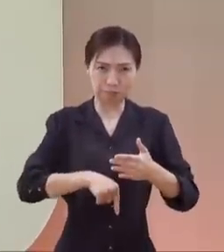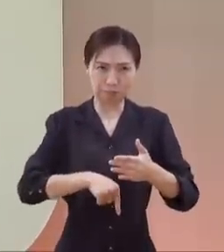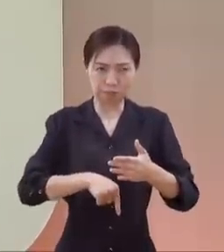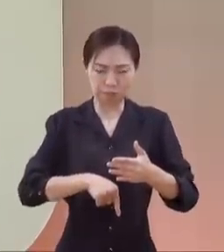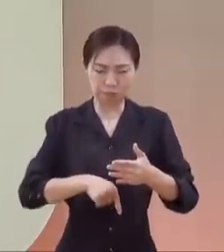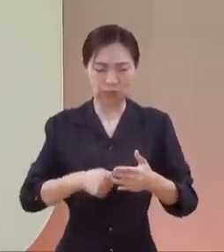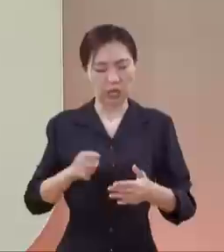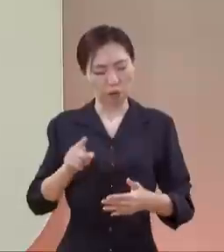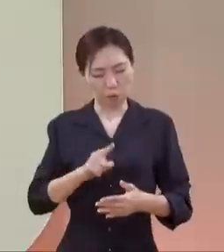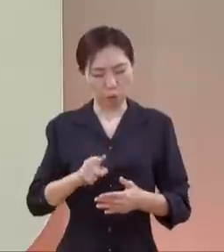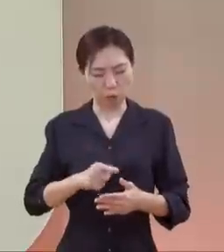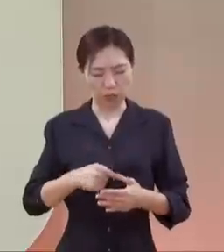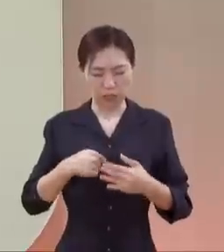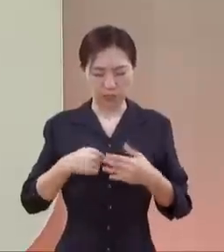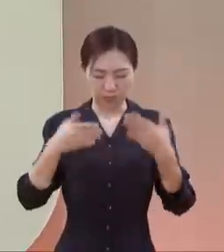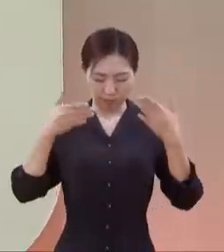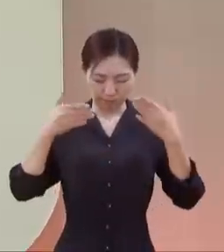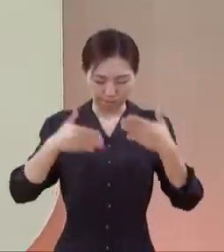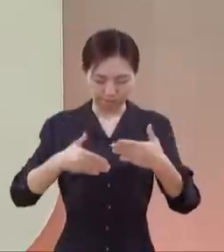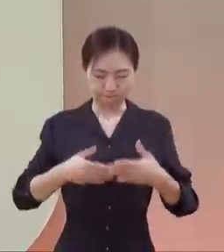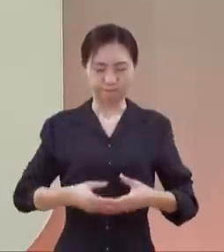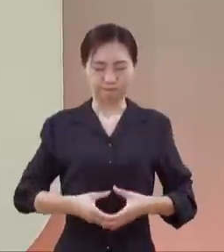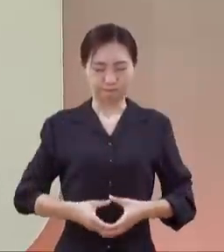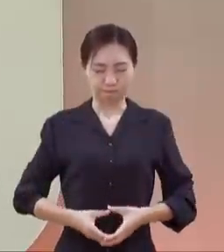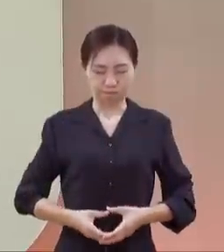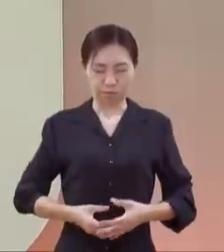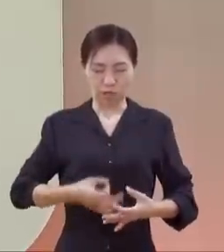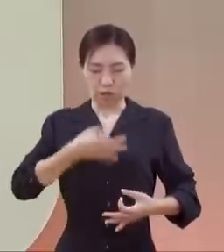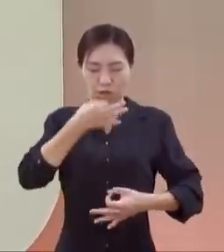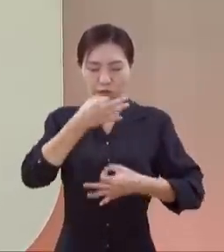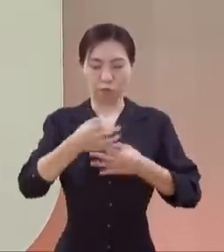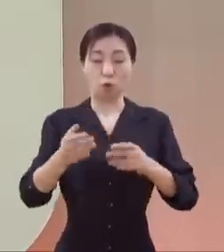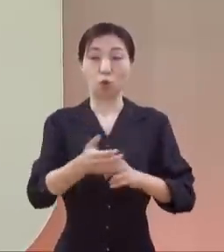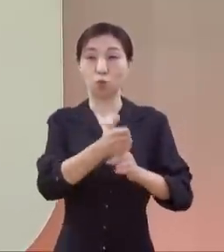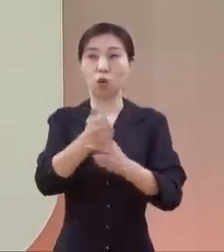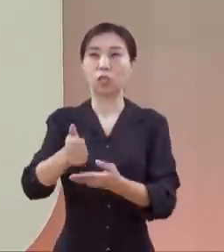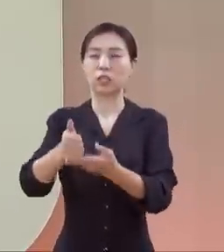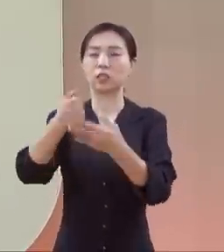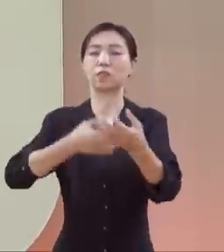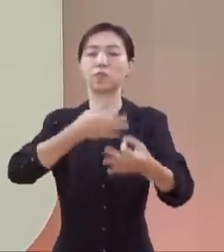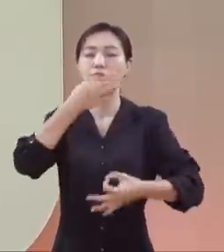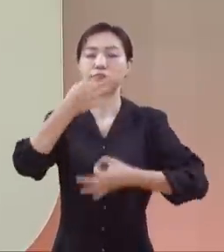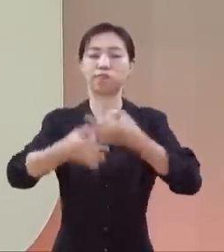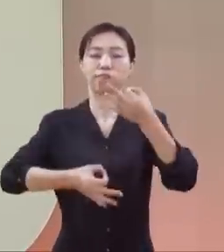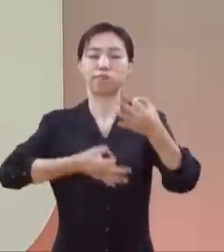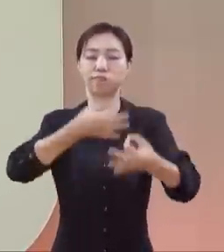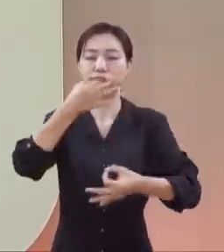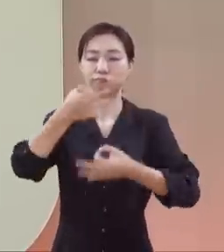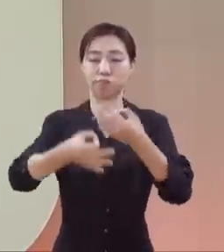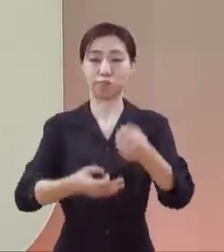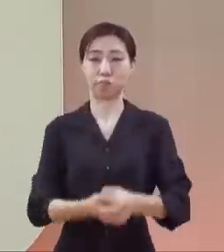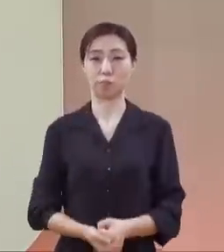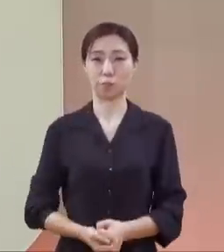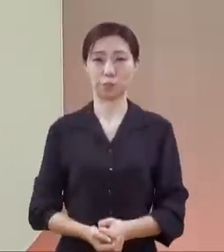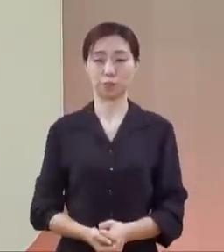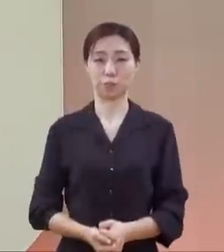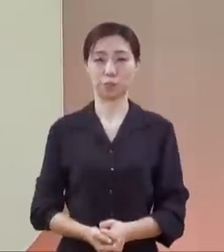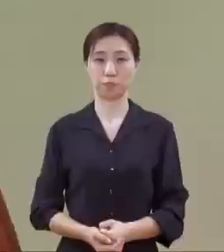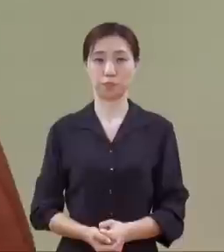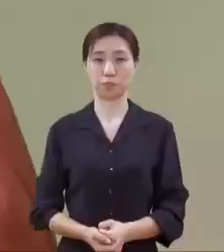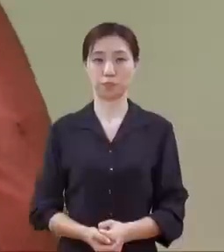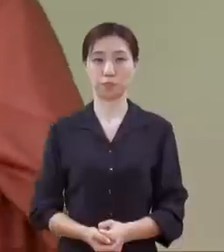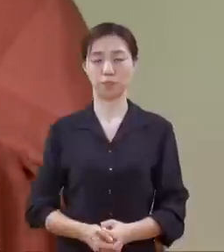집중하여 염불하고 기도하셔라 그렇게 공덕을 닦으셔라라는 말씀을 드리고 싶습니다